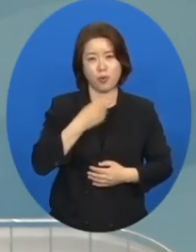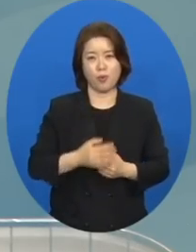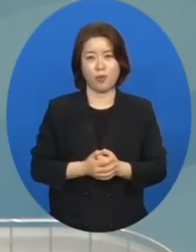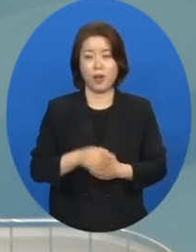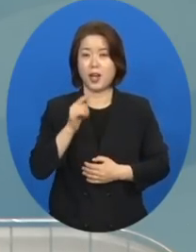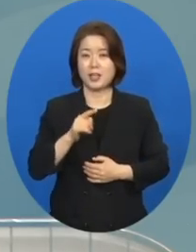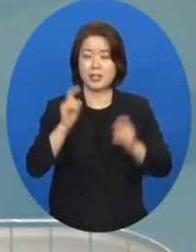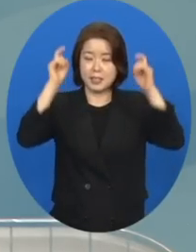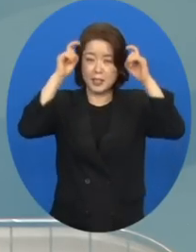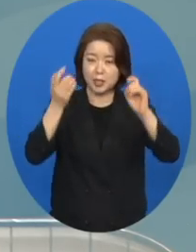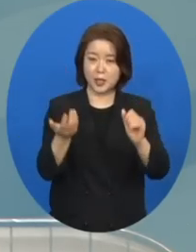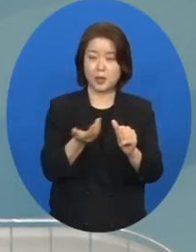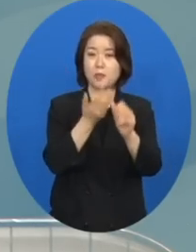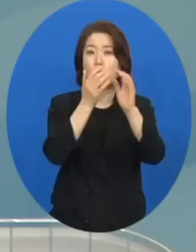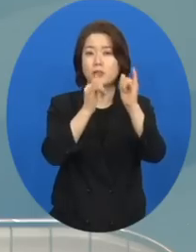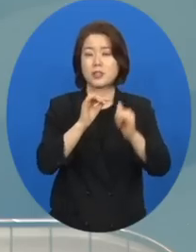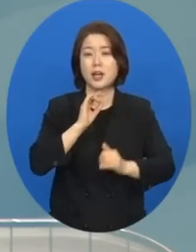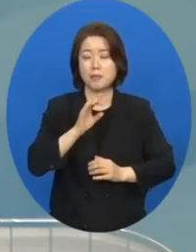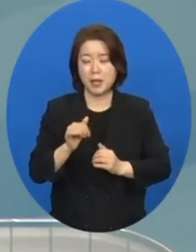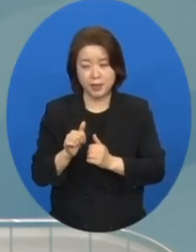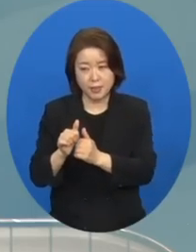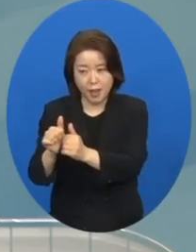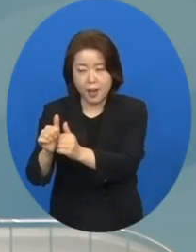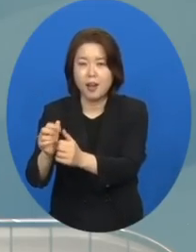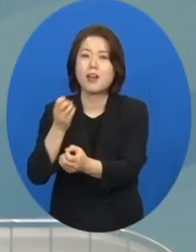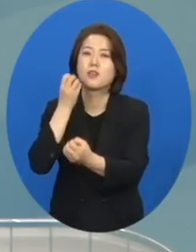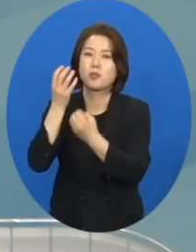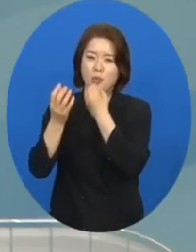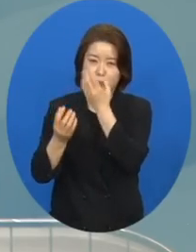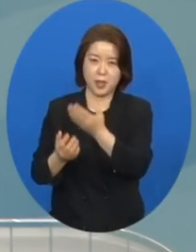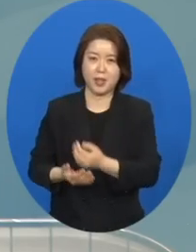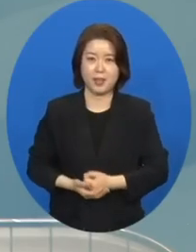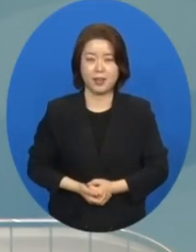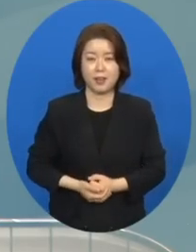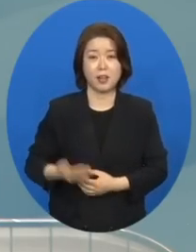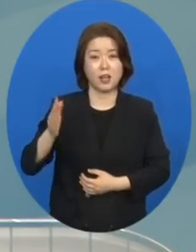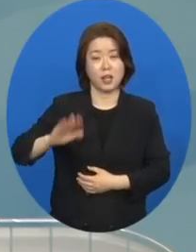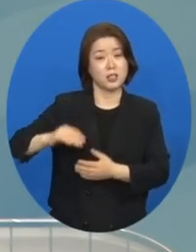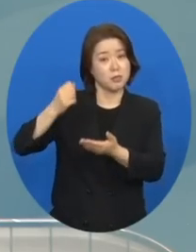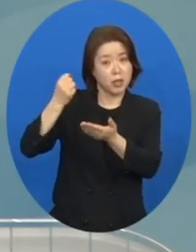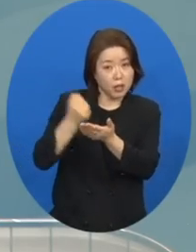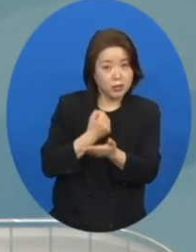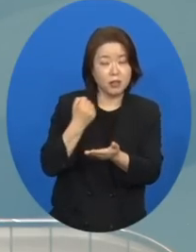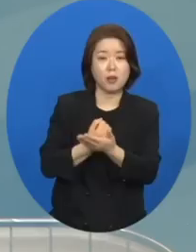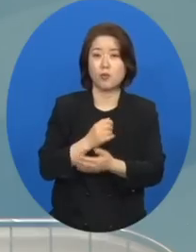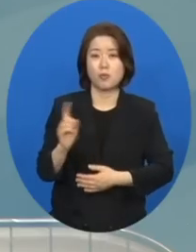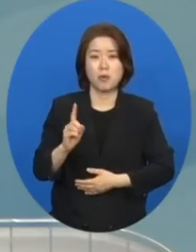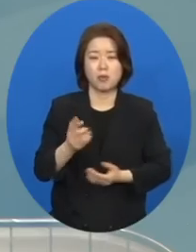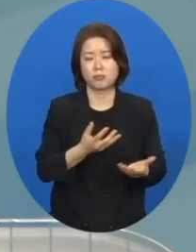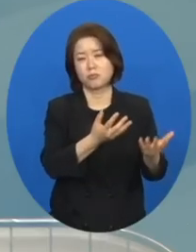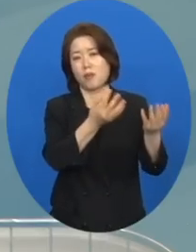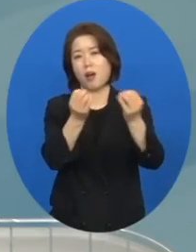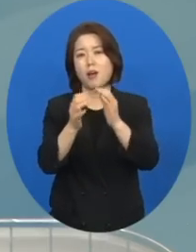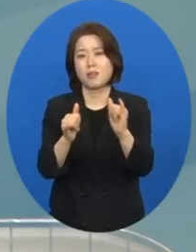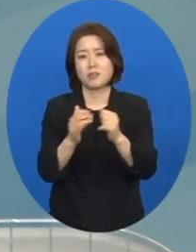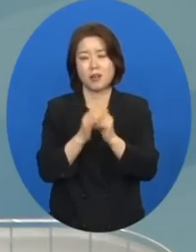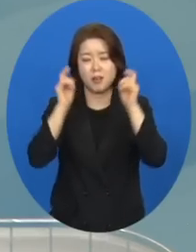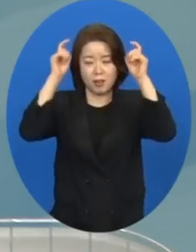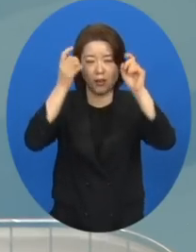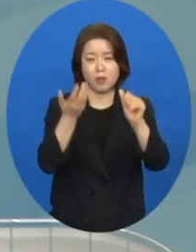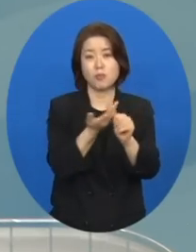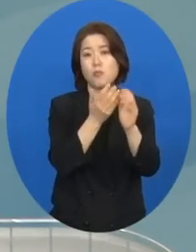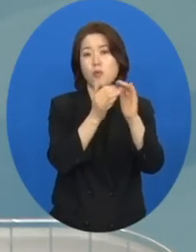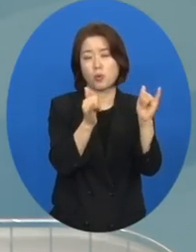목자 마늘 따라간 자에 고백이 줘 그러나 안타깝게도 요 너무나 많은 사람들이 목자를